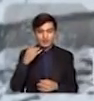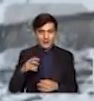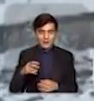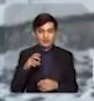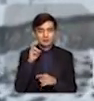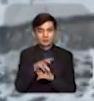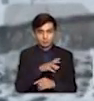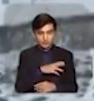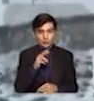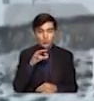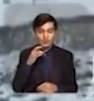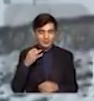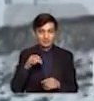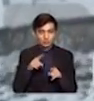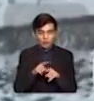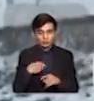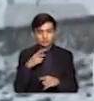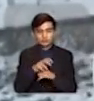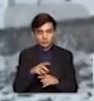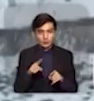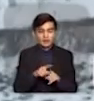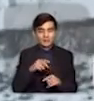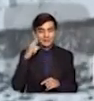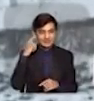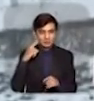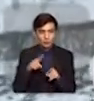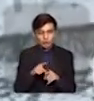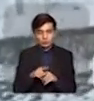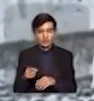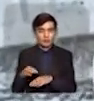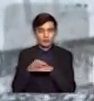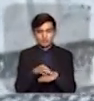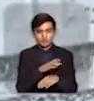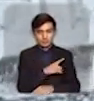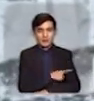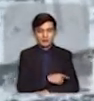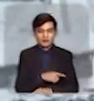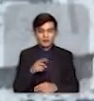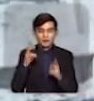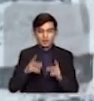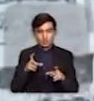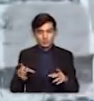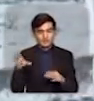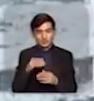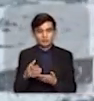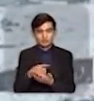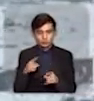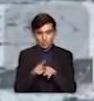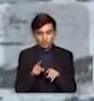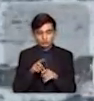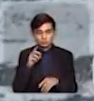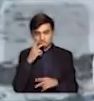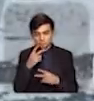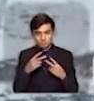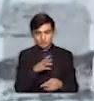ма? Қордайды қарадық. Қордайдың жаңағы Қырғызстаннан Қордайдың больницасына алып келіп атқан жаңағы жарақаттанған адамдарды да қарап жатырмыз. Ол